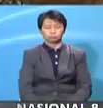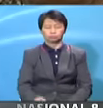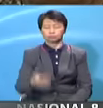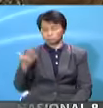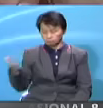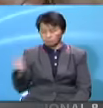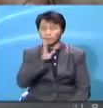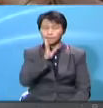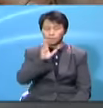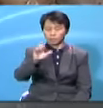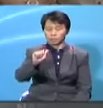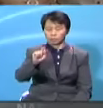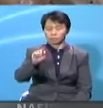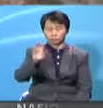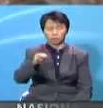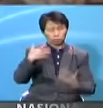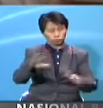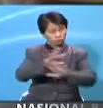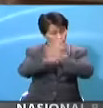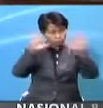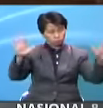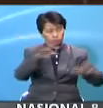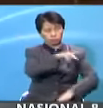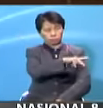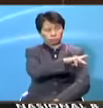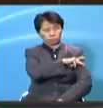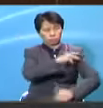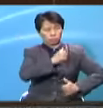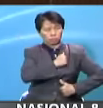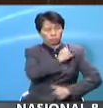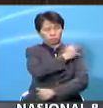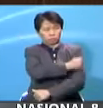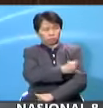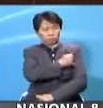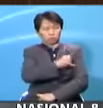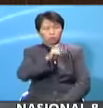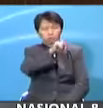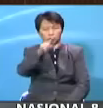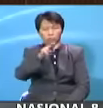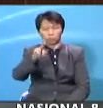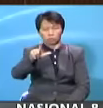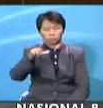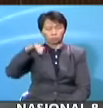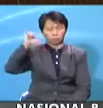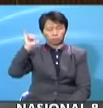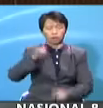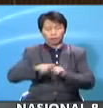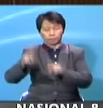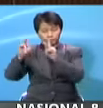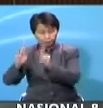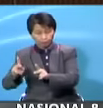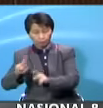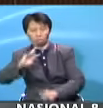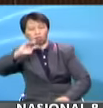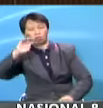Menurut beliau, peranan ATM dalam perkara itu sudah dijelaskan oleh Panglima Angkatan Tentera, Jeneral Tan Sri Zulkifli Mohd Zain semalam. Namun ada pihak sengaja